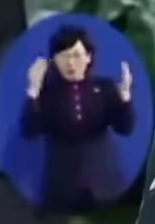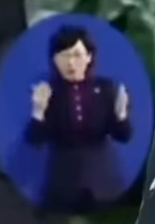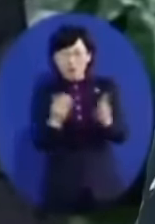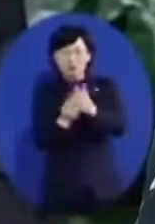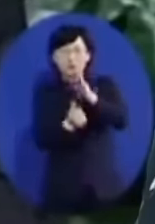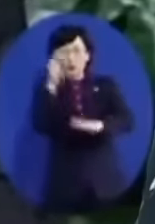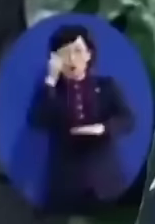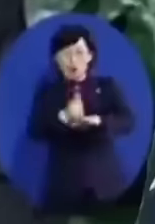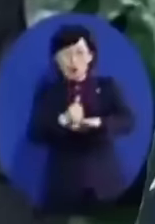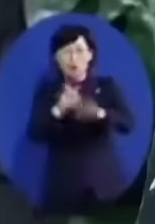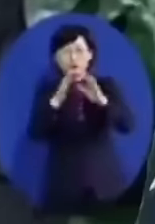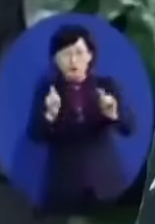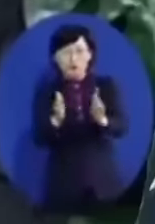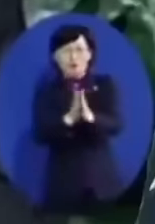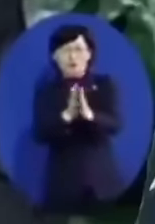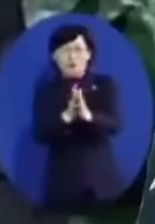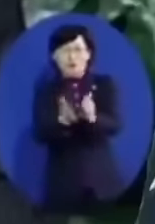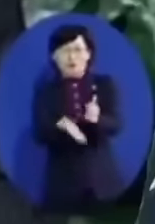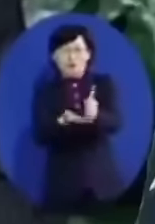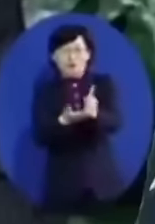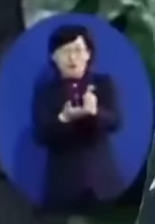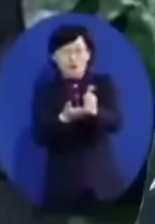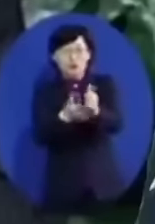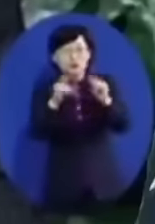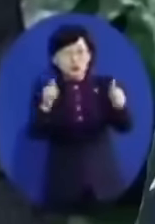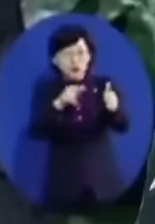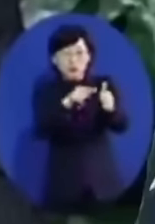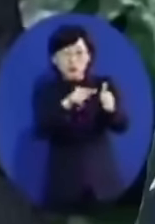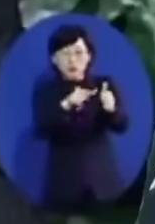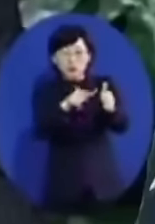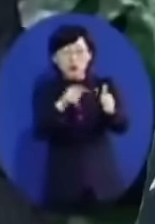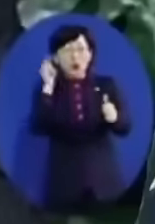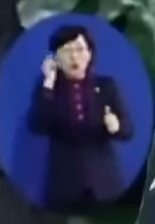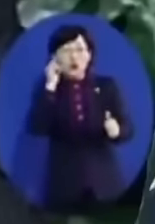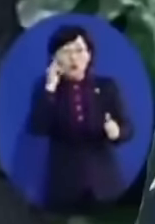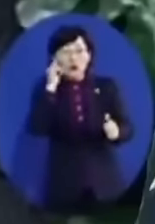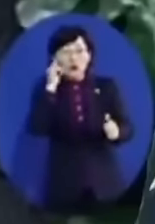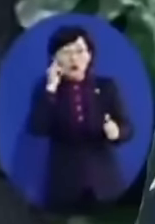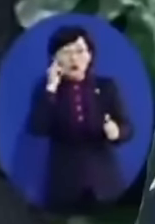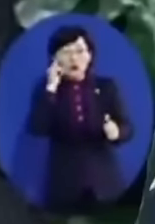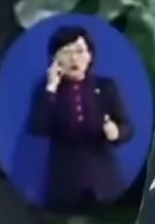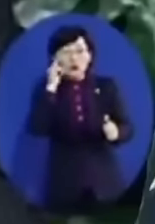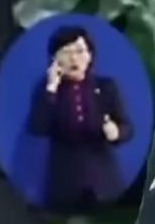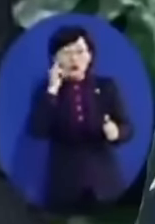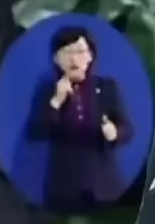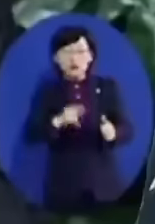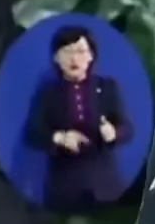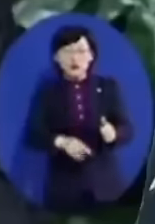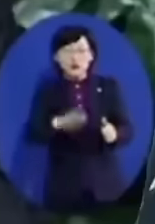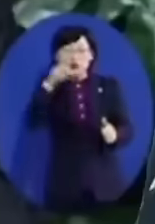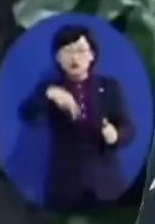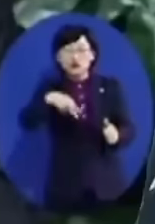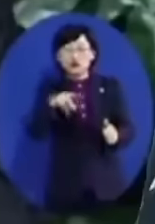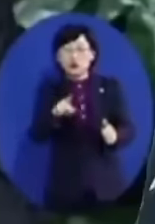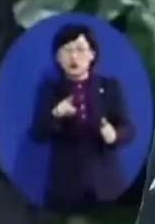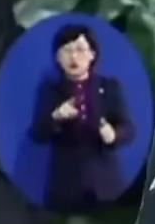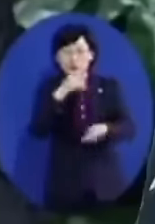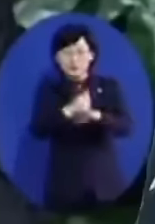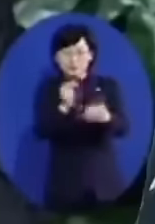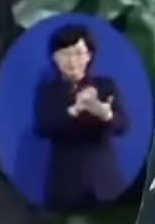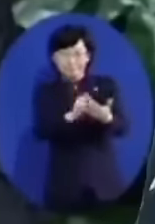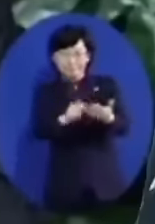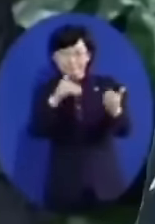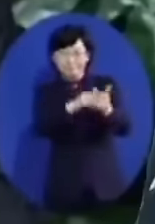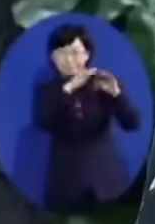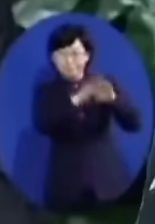성공한 분으로 박수를 치는 그분이 왜 유서 한 장 써놓고 자살한 것입니까?